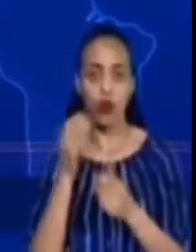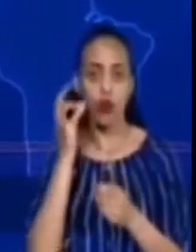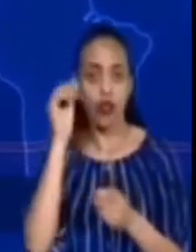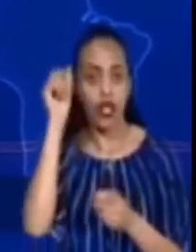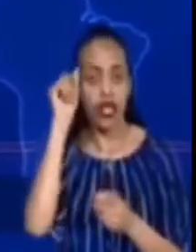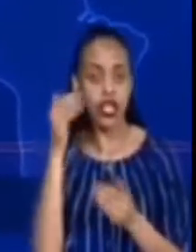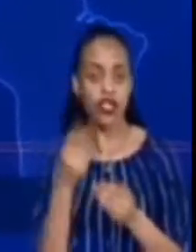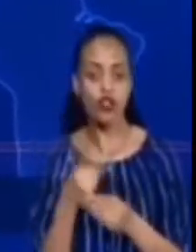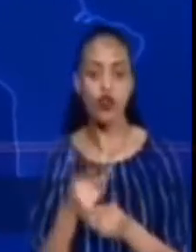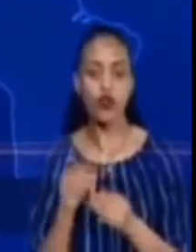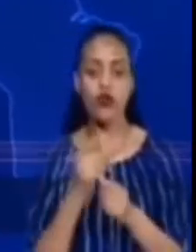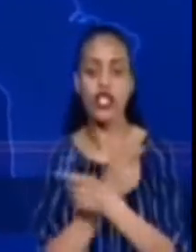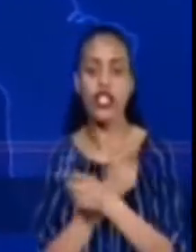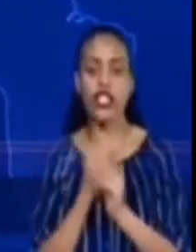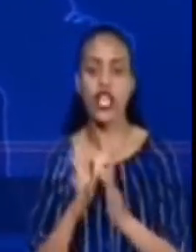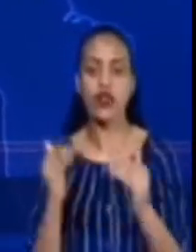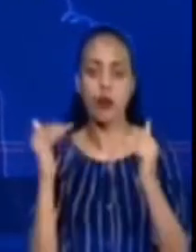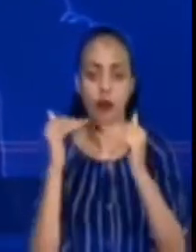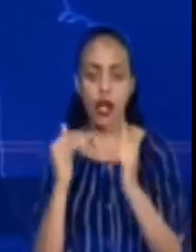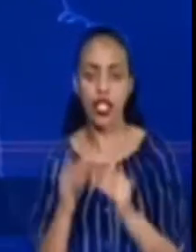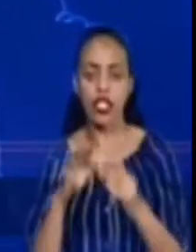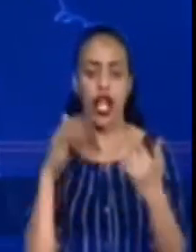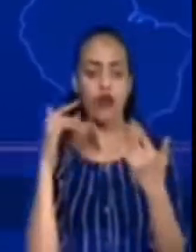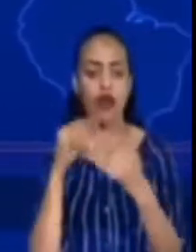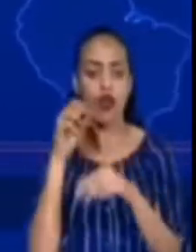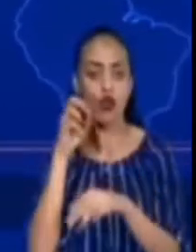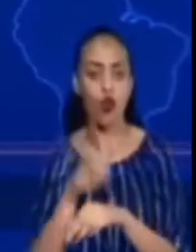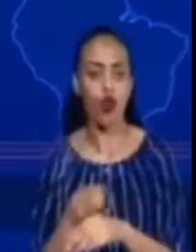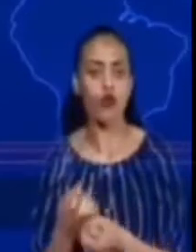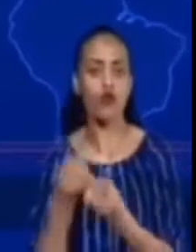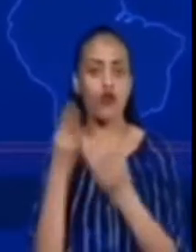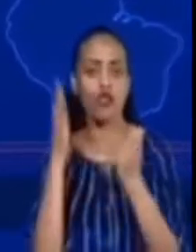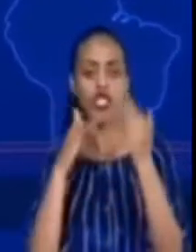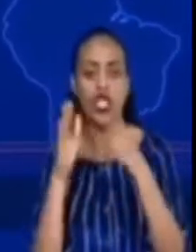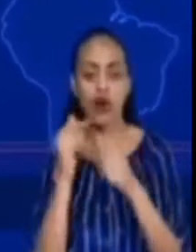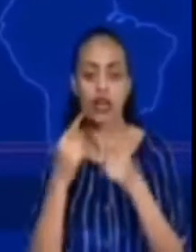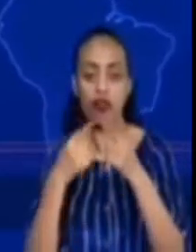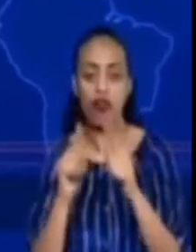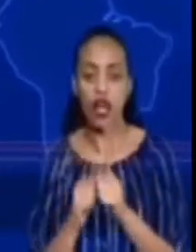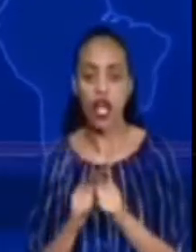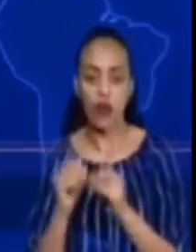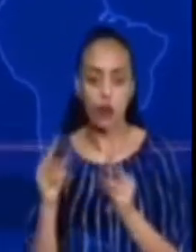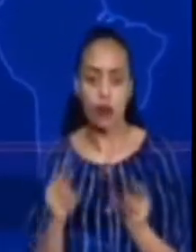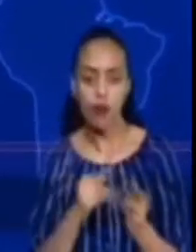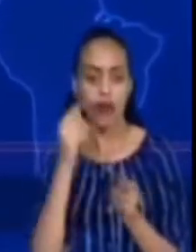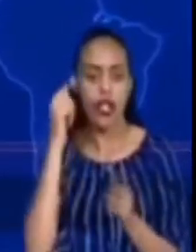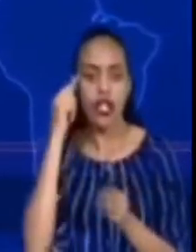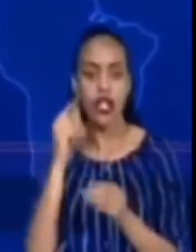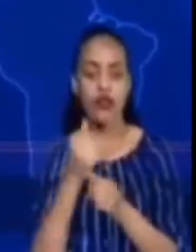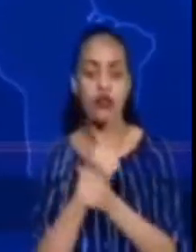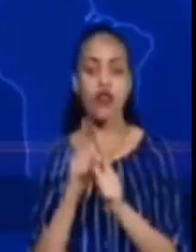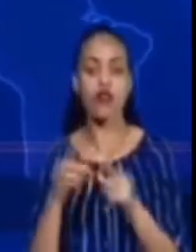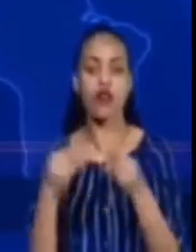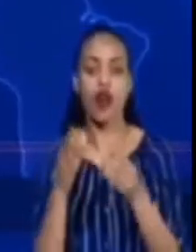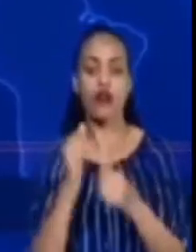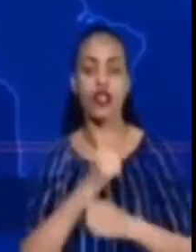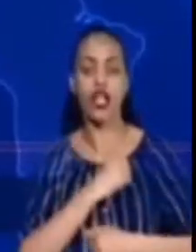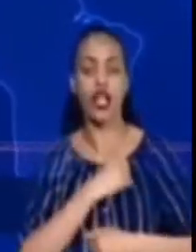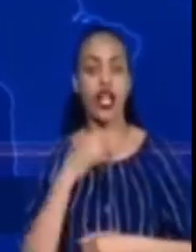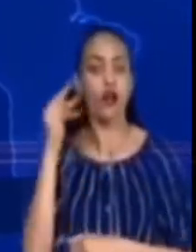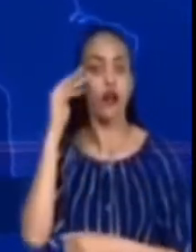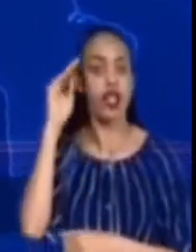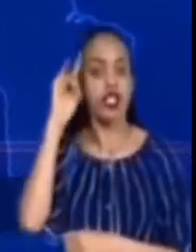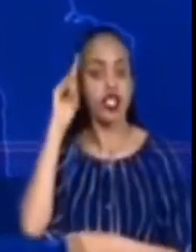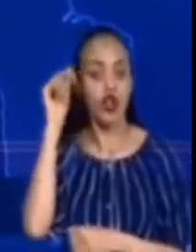ምናልባት ቀሮ ሊሳሳት ይችላል ፋኖ ሊሳሳት ይችላል ግን መቼም ቀሮና ፋኖ አይወድቅም ሲጀመር አንተ ቀሮና ፋኖ አንተ ሽማግሌ ነህ ትልቅ ሰው